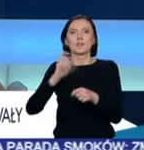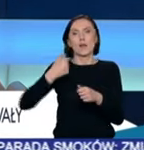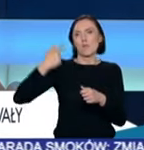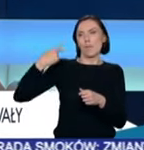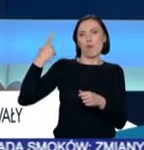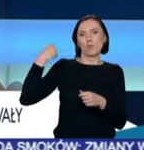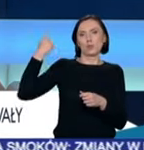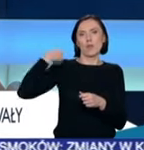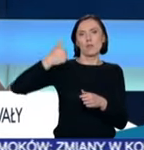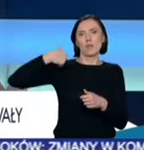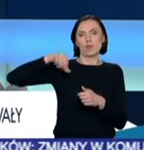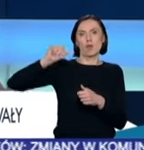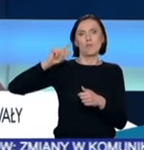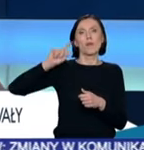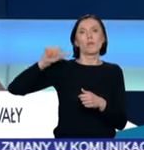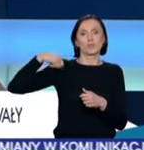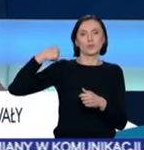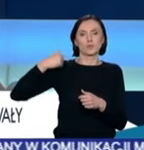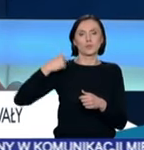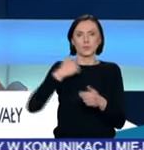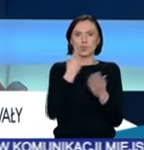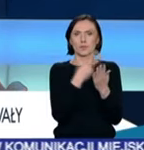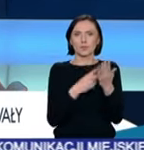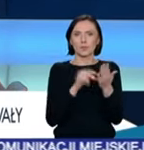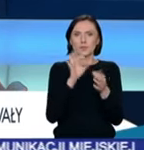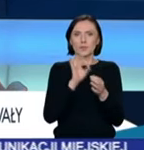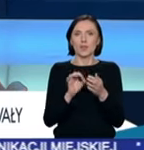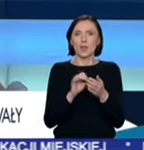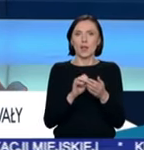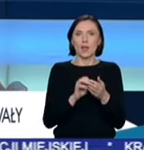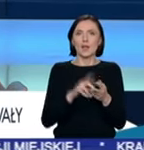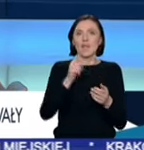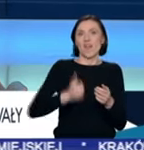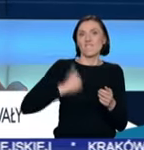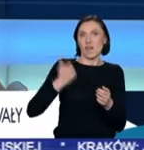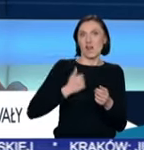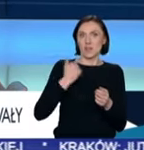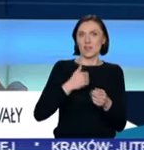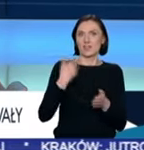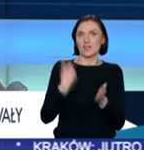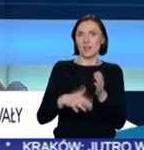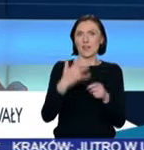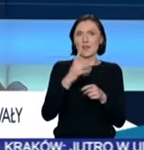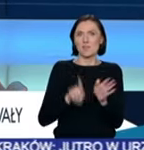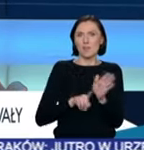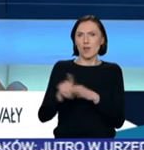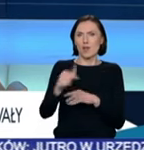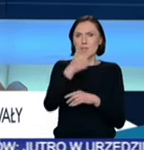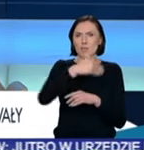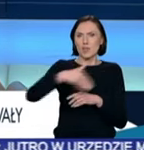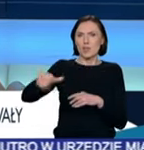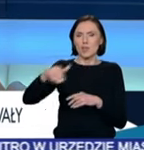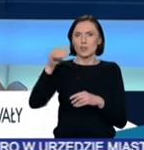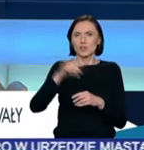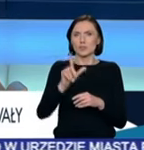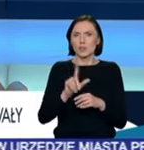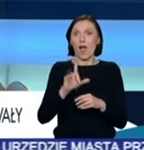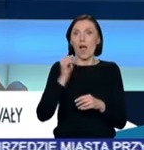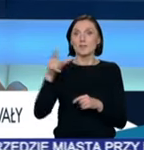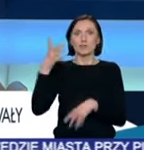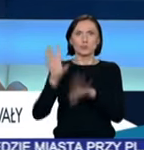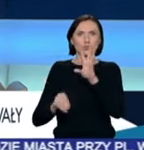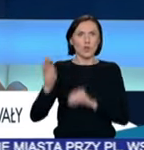rok. Czytamy w nich m.in., tu cytat, chwali się ona stratą w wysokości ponad 1 600 000 zł netto, mimo że z